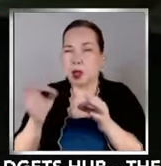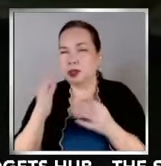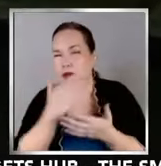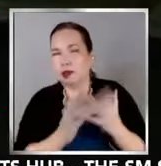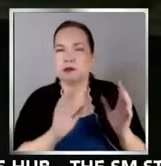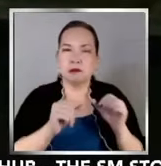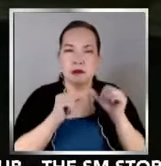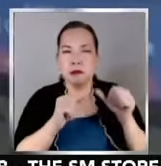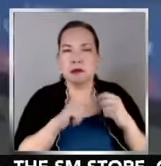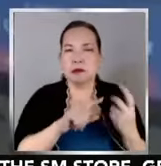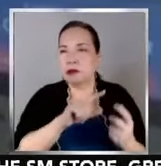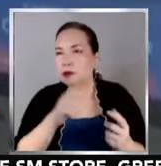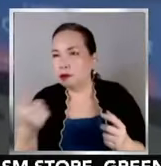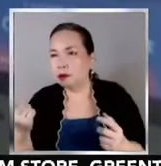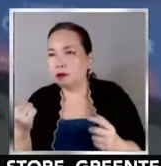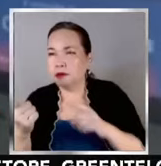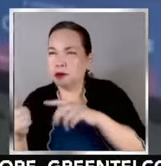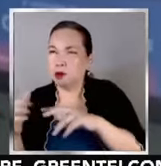pa nilang